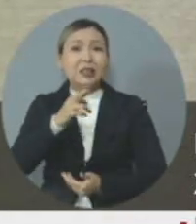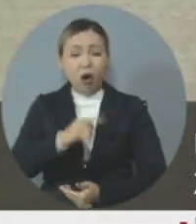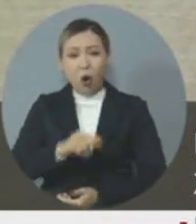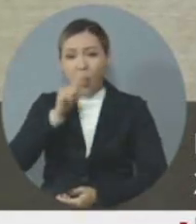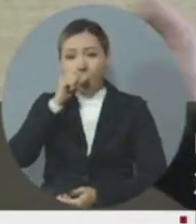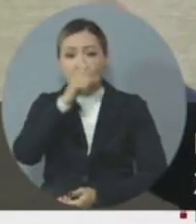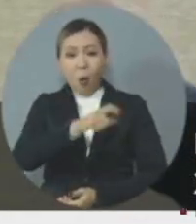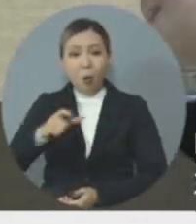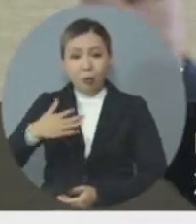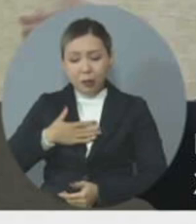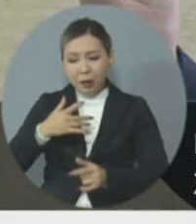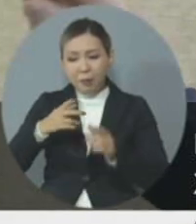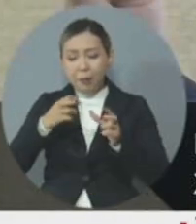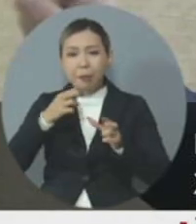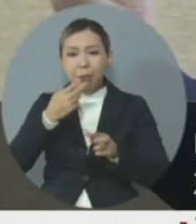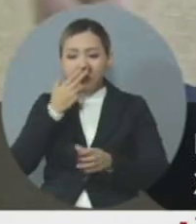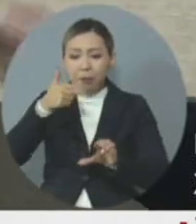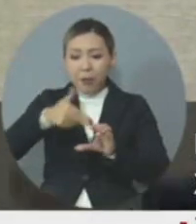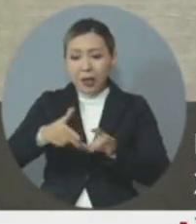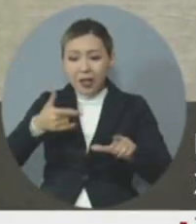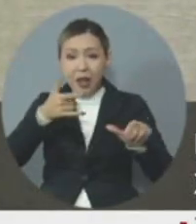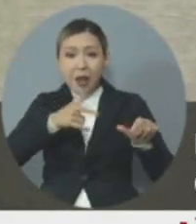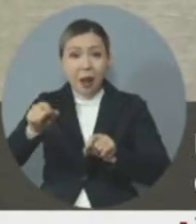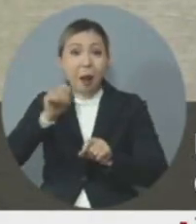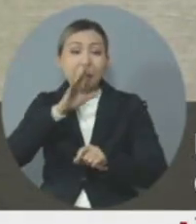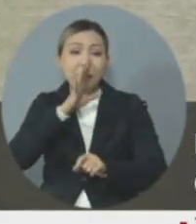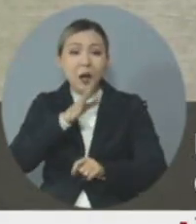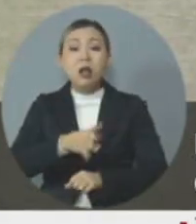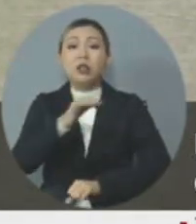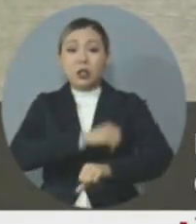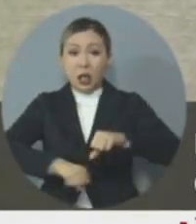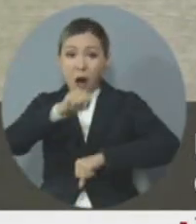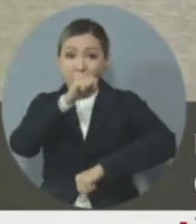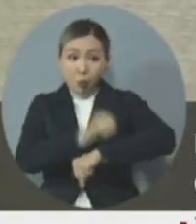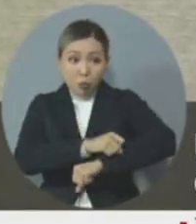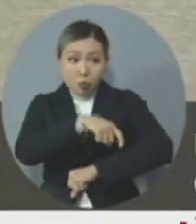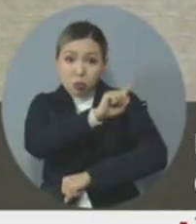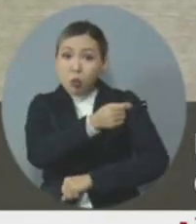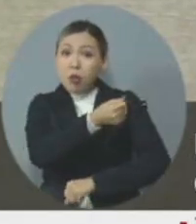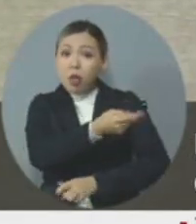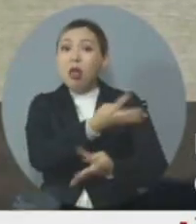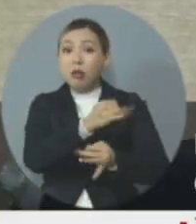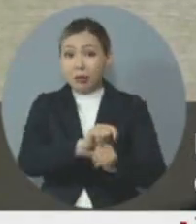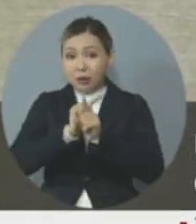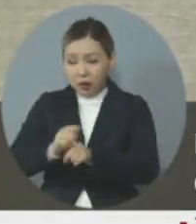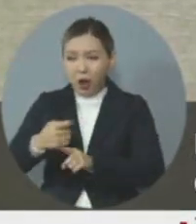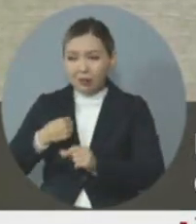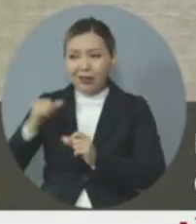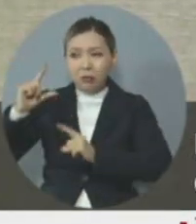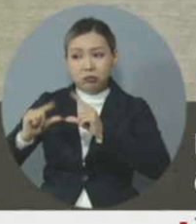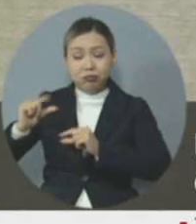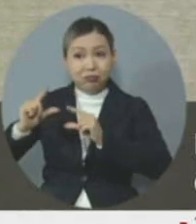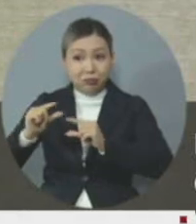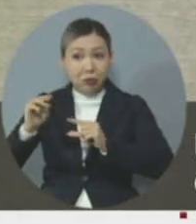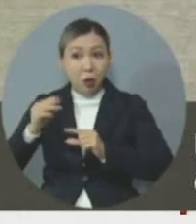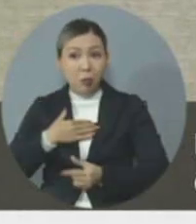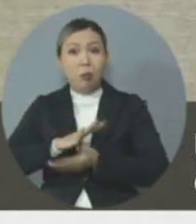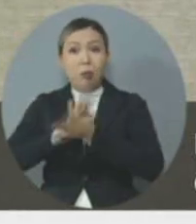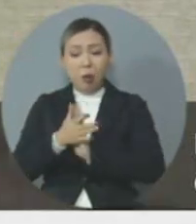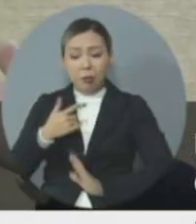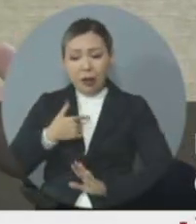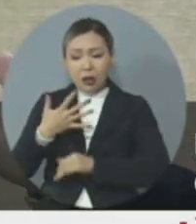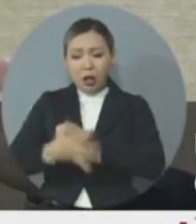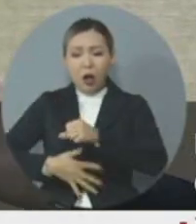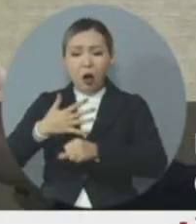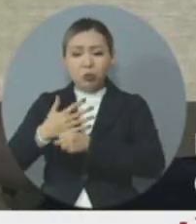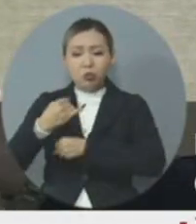хийхдээ Сингапурын биржийн үнийг л барьна гэдэг л гэрээ хийдэг штеп. Гэтэл манайхаа аваачаад хаа байсан 5-6 жилийн өмнөх